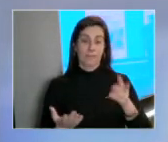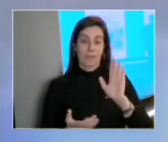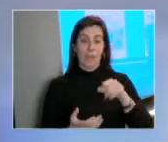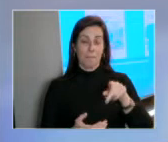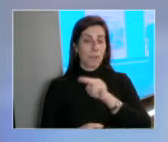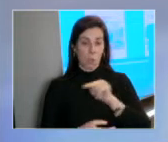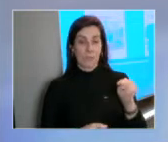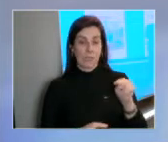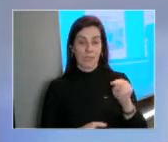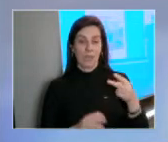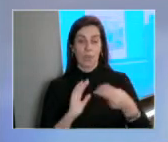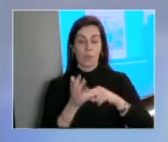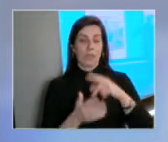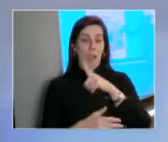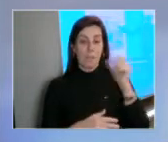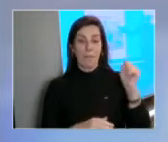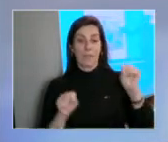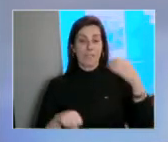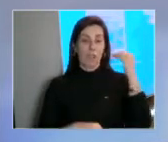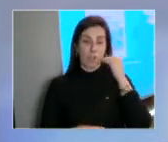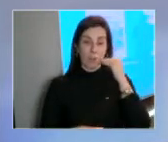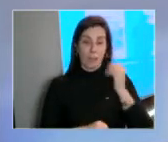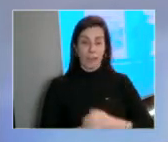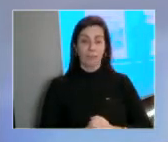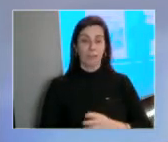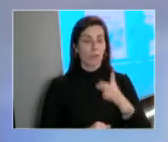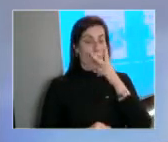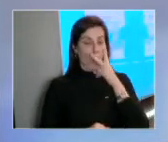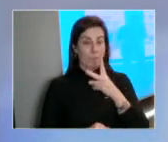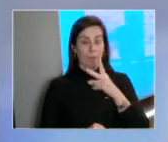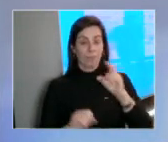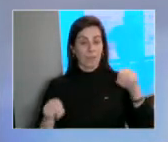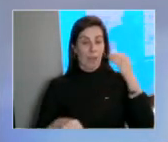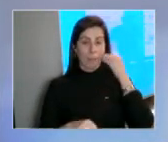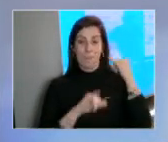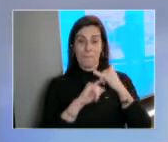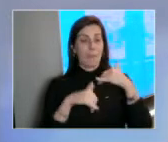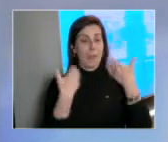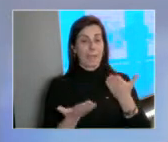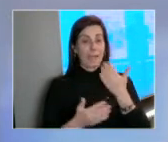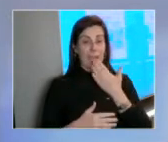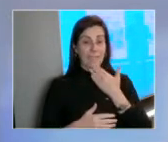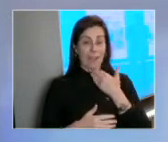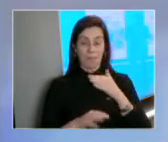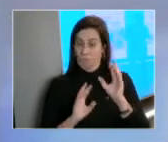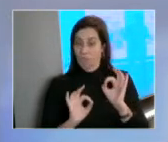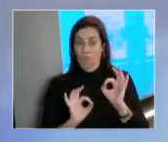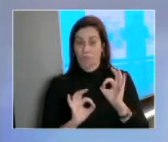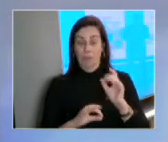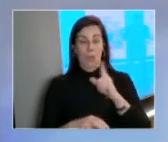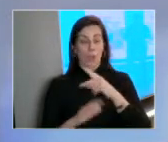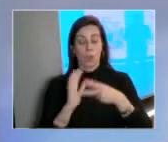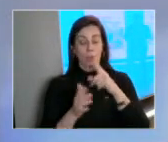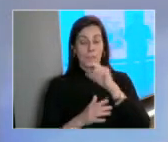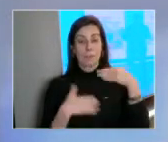גם בנושא של תוכנית המאה וטראמפ. בידיעות אחרונות רואים פה את טראמפ מביא מתנה לישראל. כן, אפשר לומר שתוכנית המאה